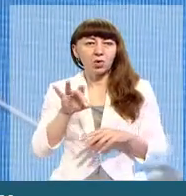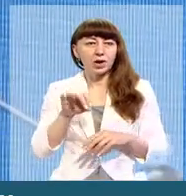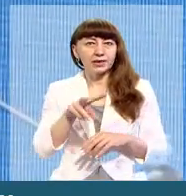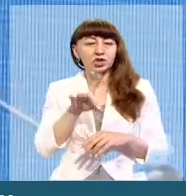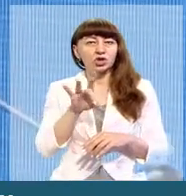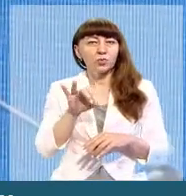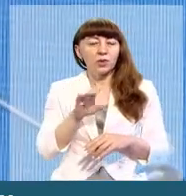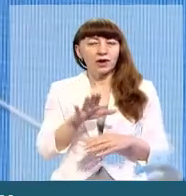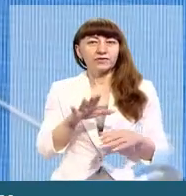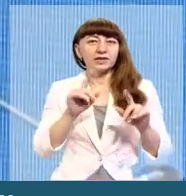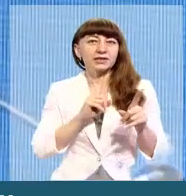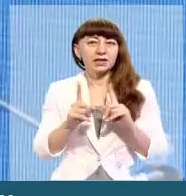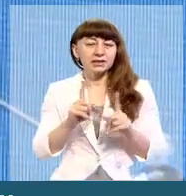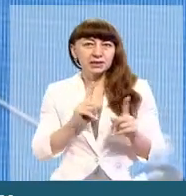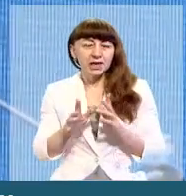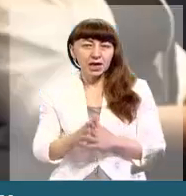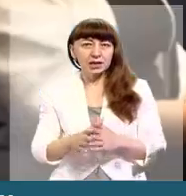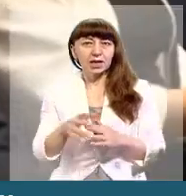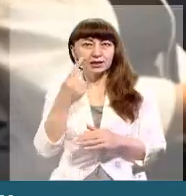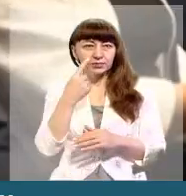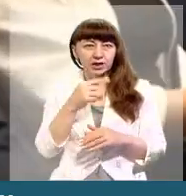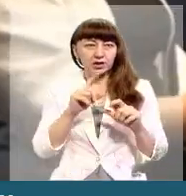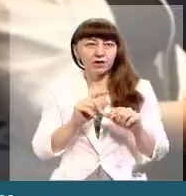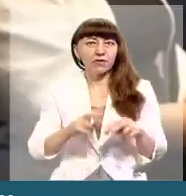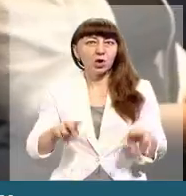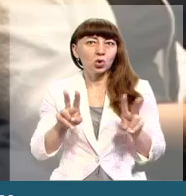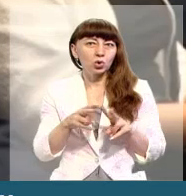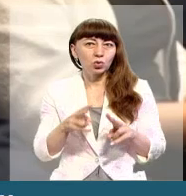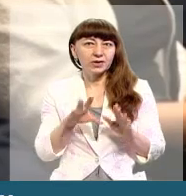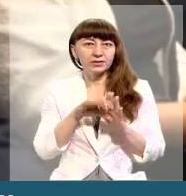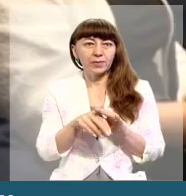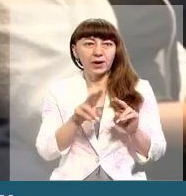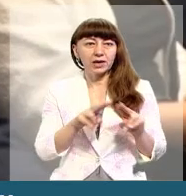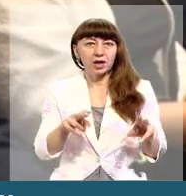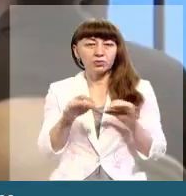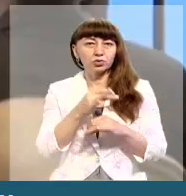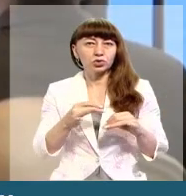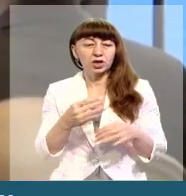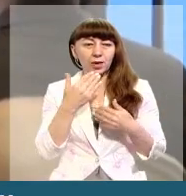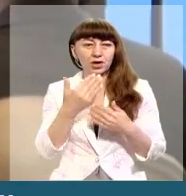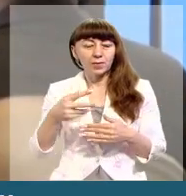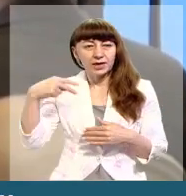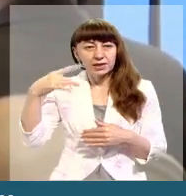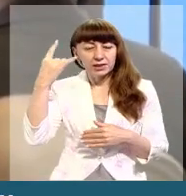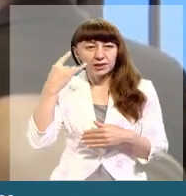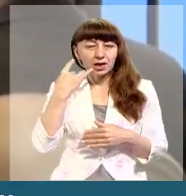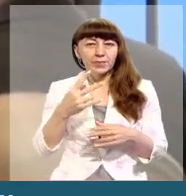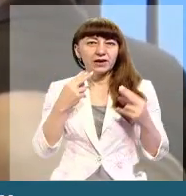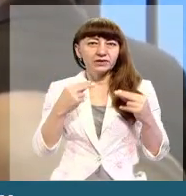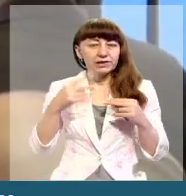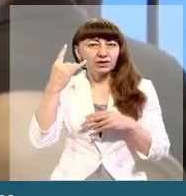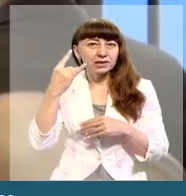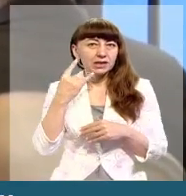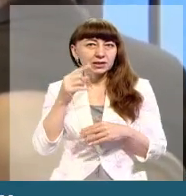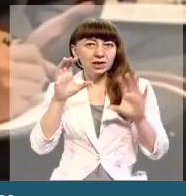әділетті Қазақстан, зан мен тәртіп, экономикалық өсім, қоғамдық оптимизм атты президент жолдауы. Сенат төрағасы экономикалық